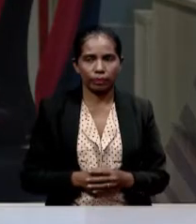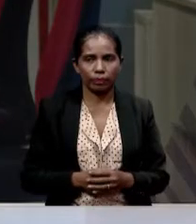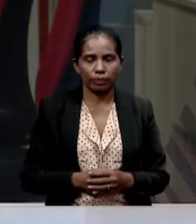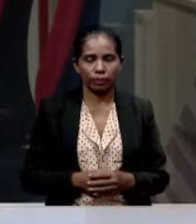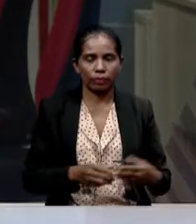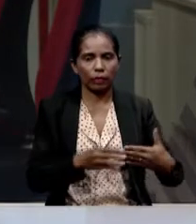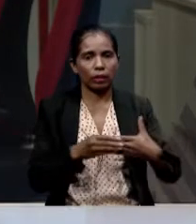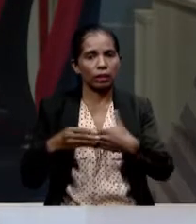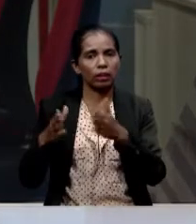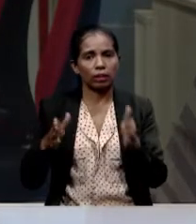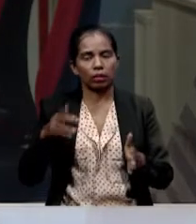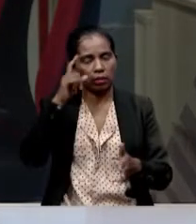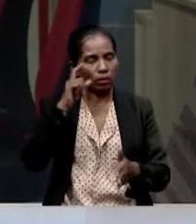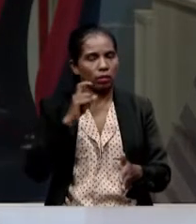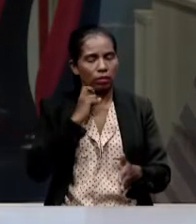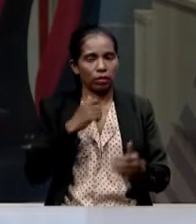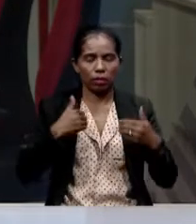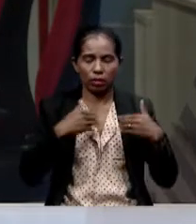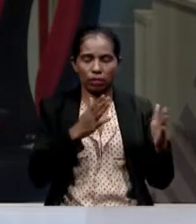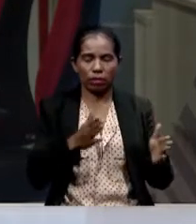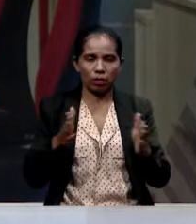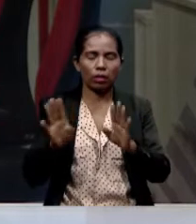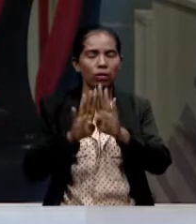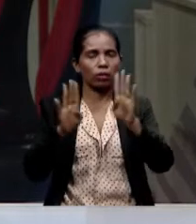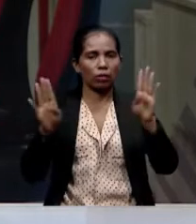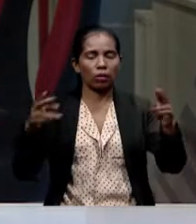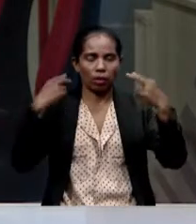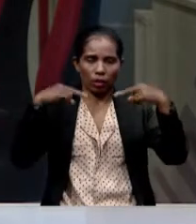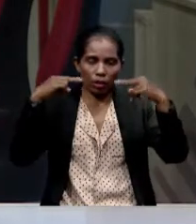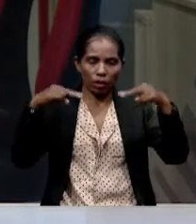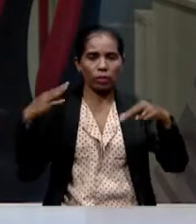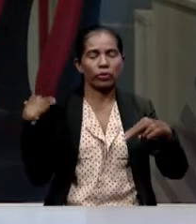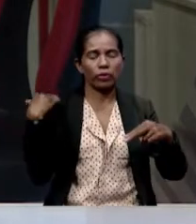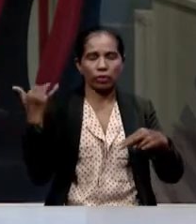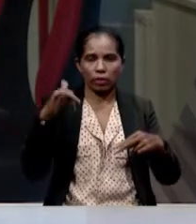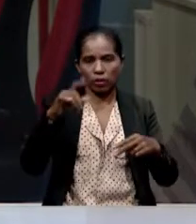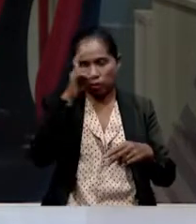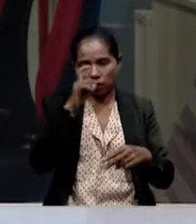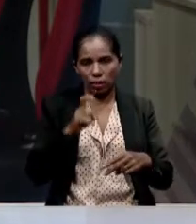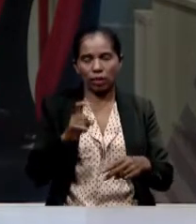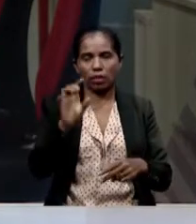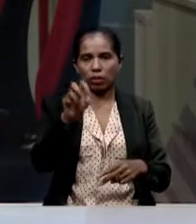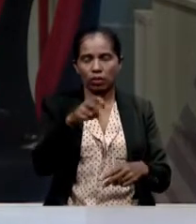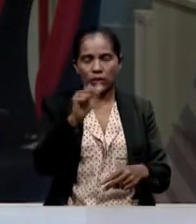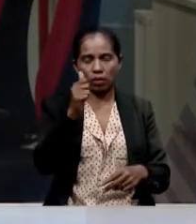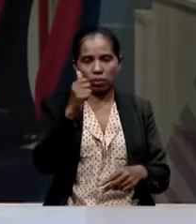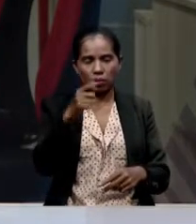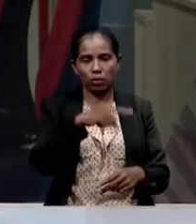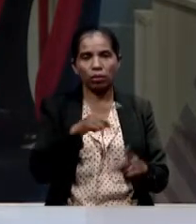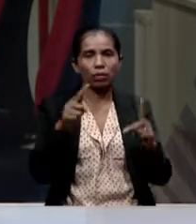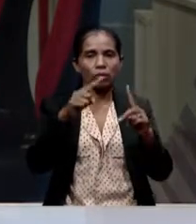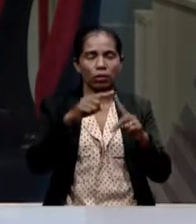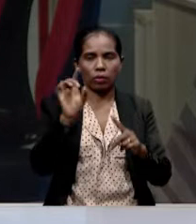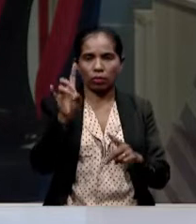Líder nasional Kerala Sananggus mau ngihap plano atau loke evento koral bafo ensai sira husitinan sanulu to sanulu resengwalu.